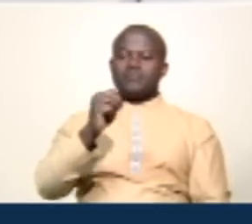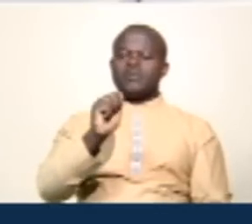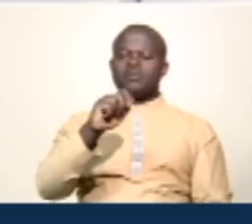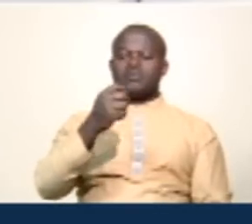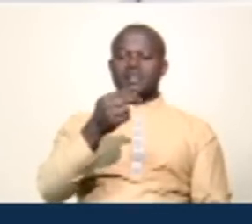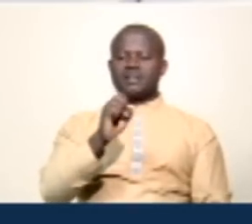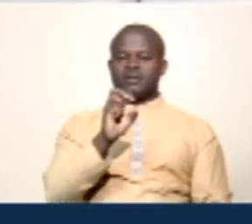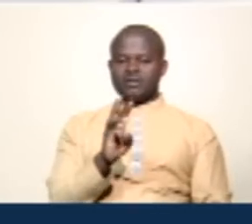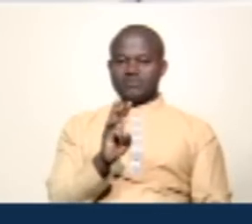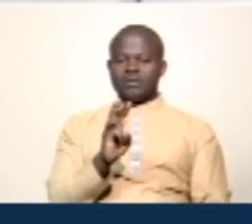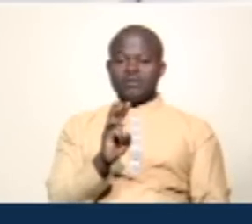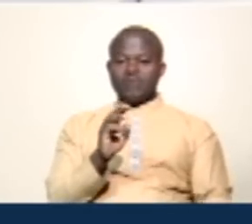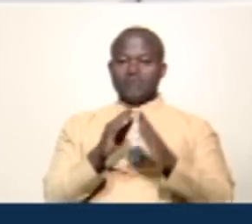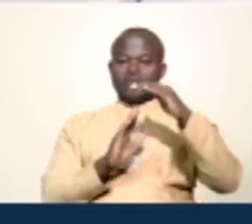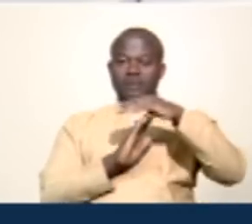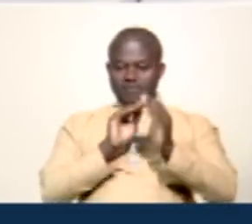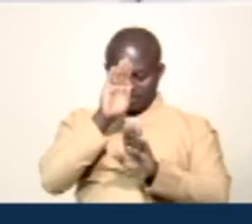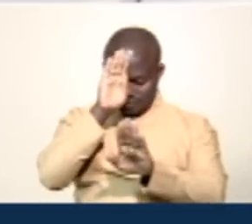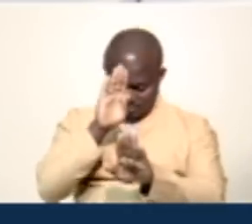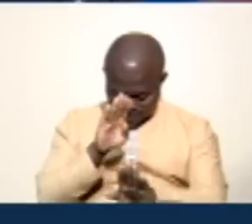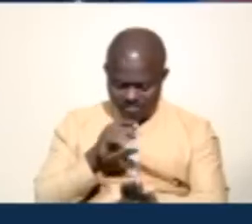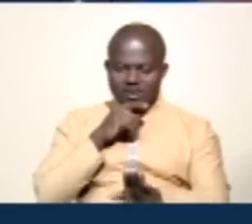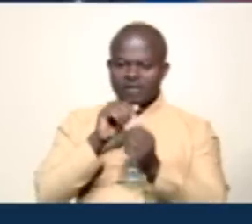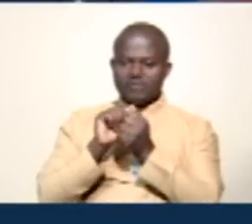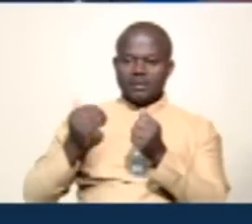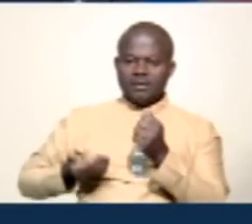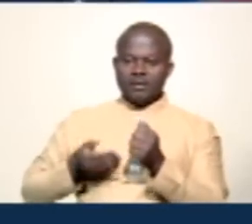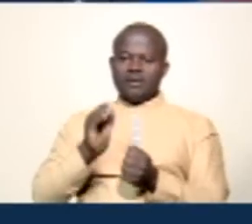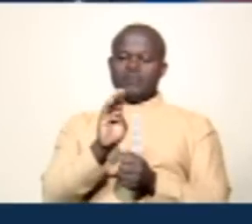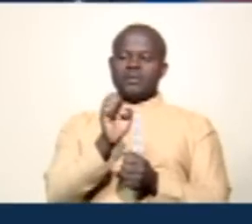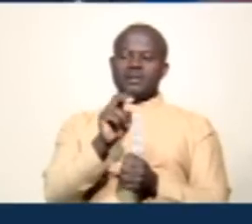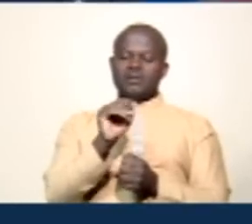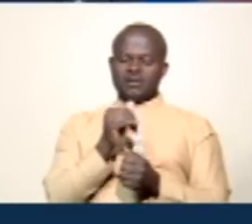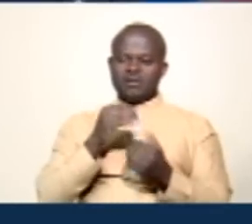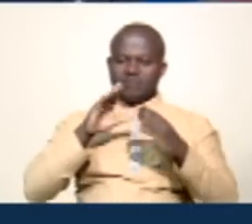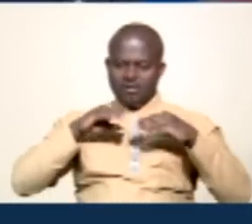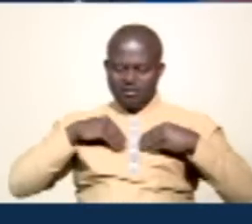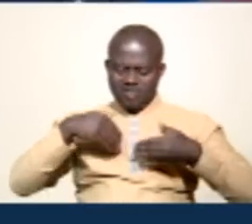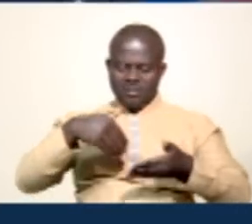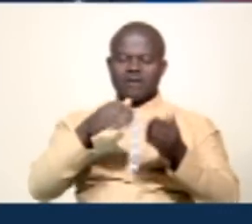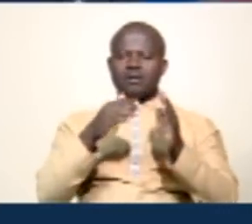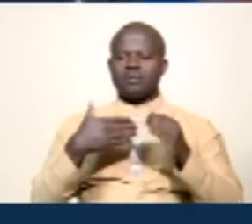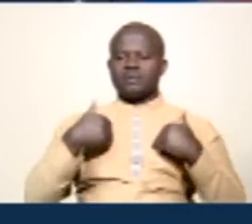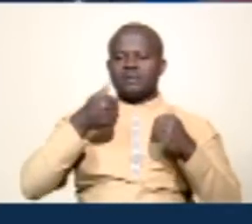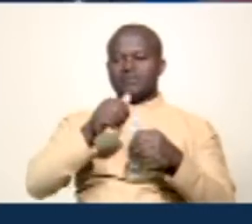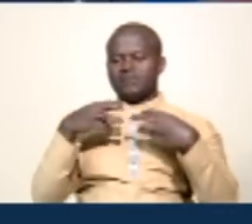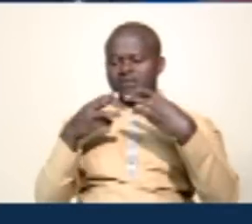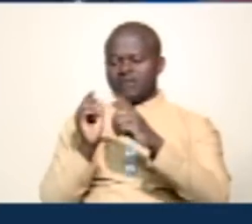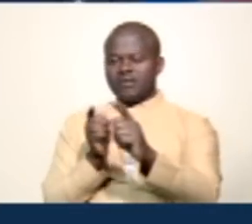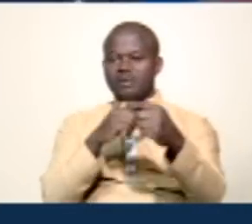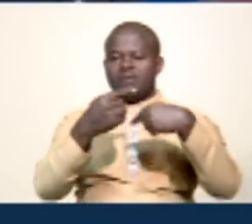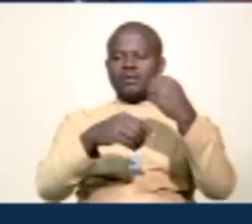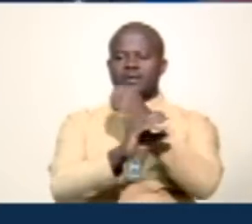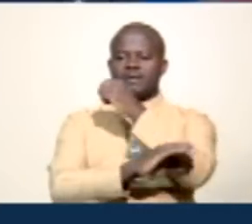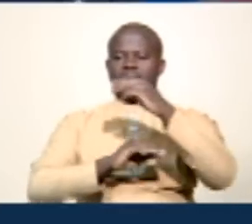mu murwa mukuru Cotonou, bunamira intwari z'abagabo n'abagore ba Benin bemeye guhara ubuzima bwabo mu rugamba rugikomeje muri icyo